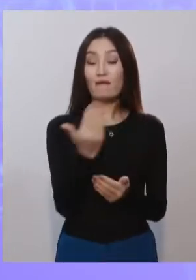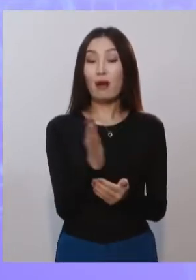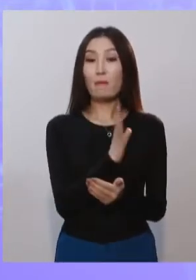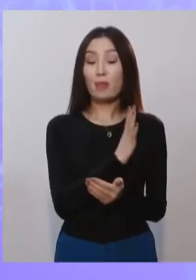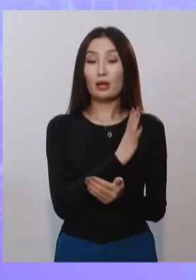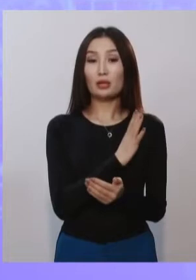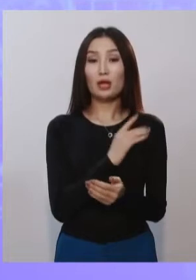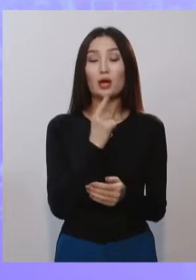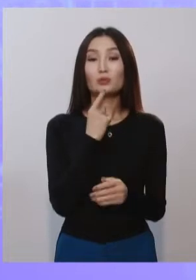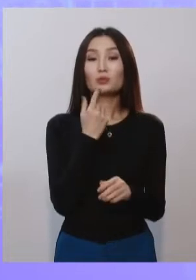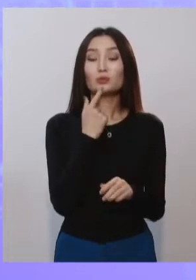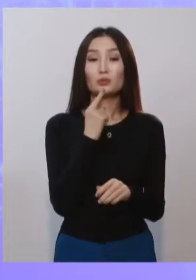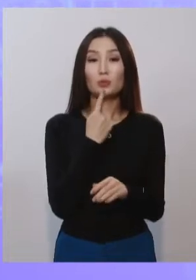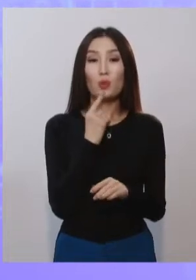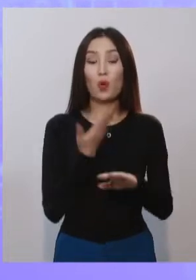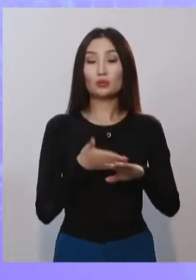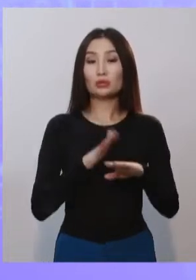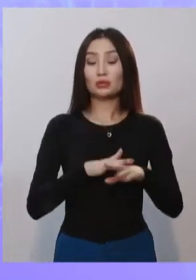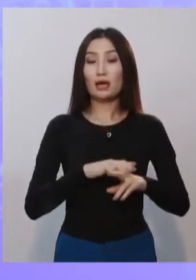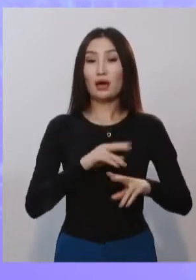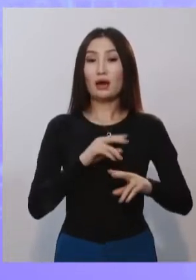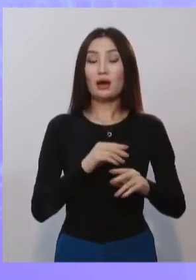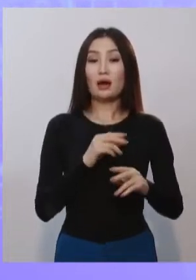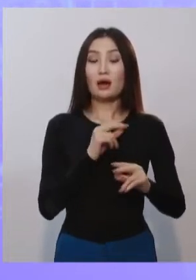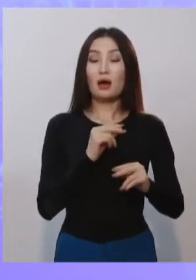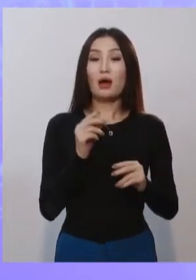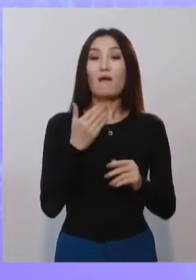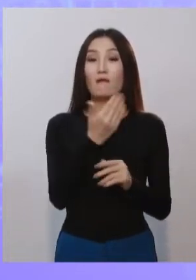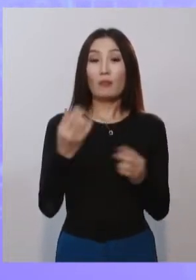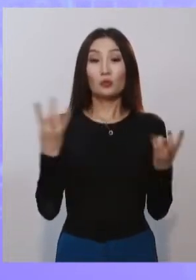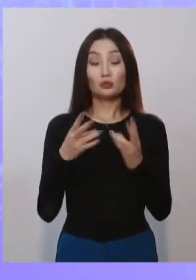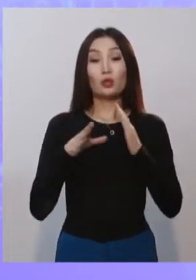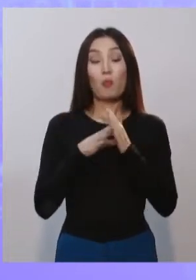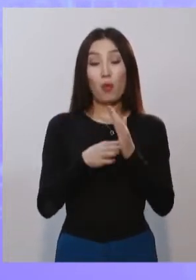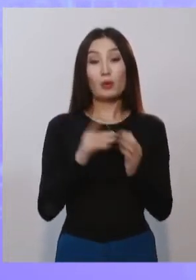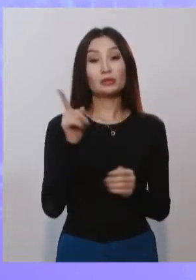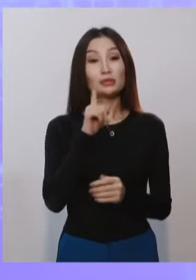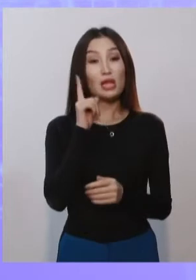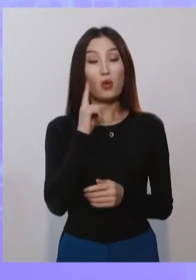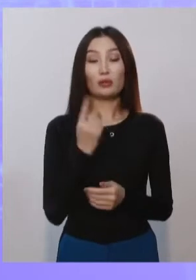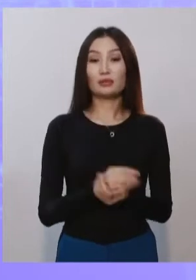вам было сложно разобраться вам нужна помощь зеленый